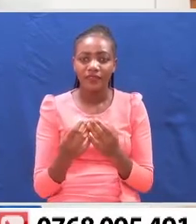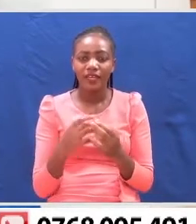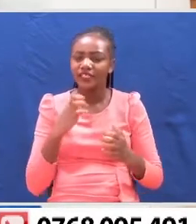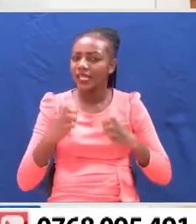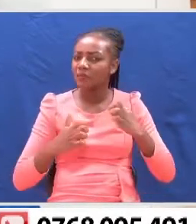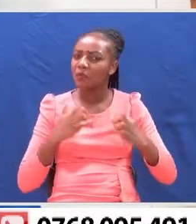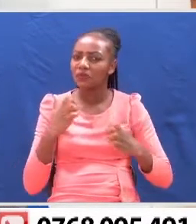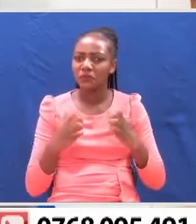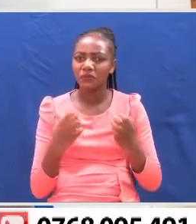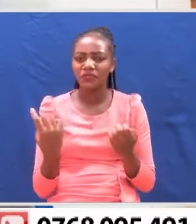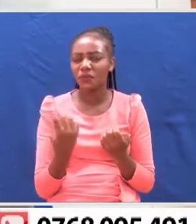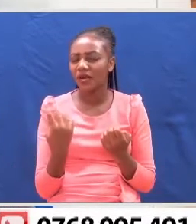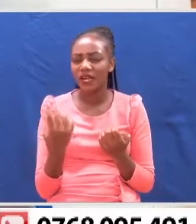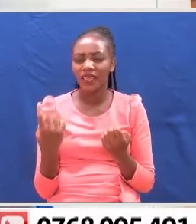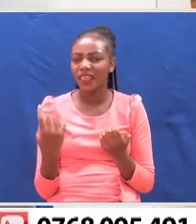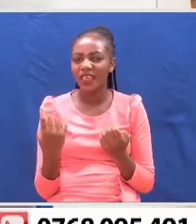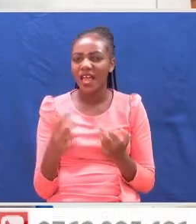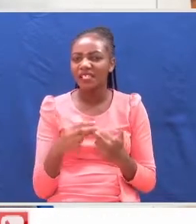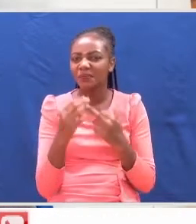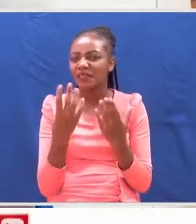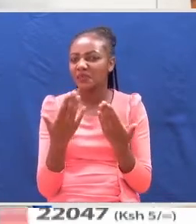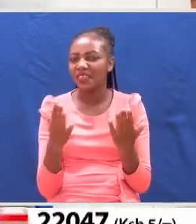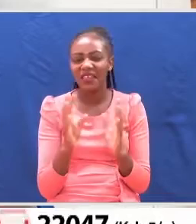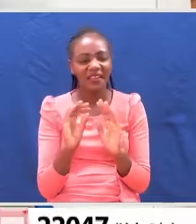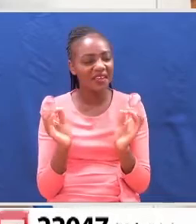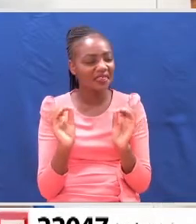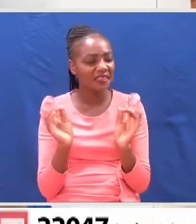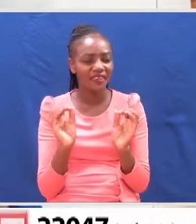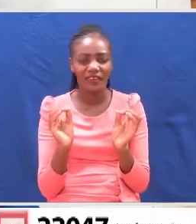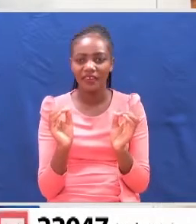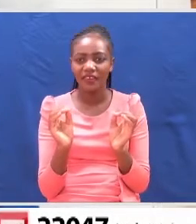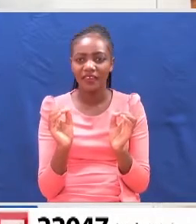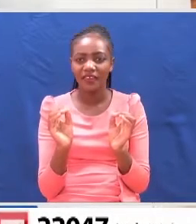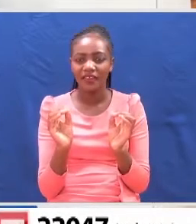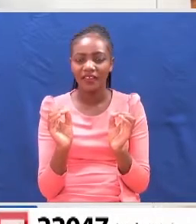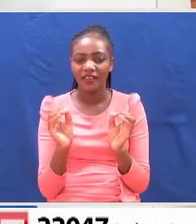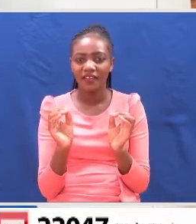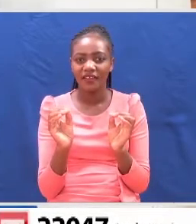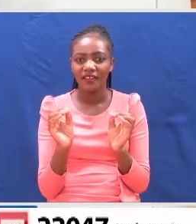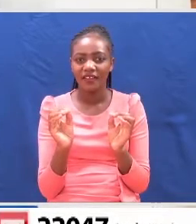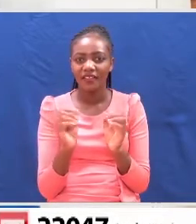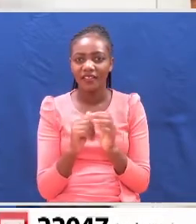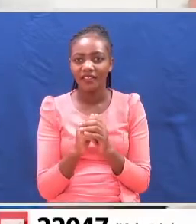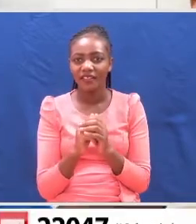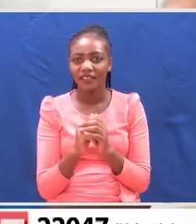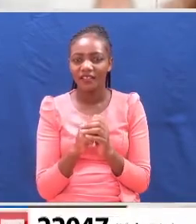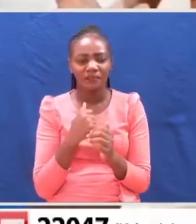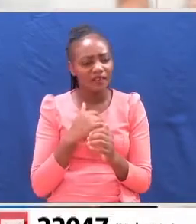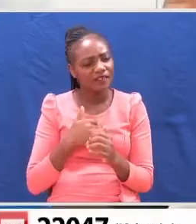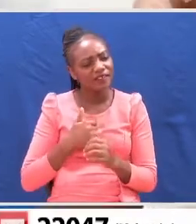ati kuna jambo lolote. Ilikuwa tu ni ile, pengine nilikuwa katika moods ambazo ilikuwa